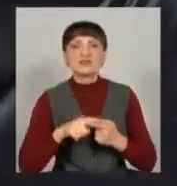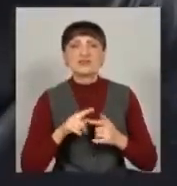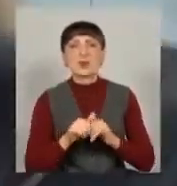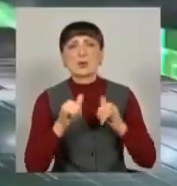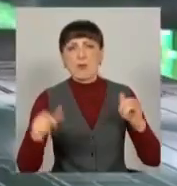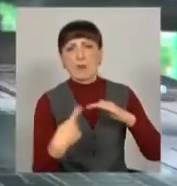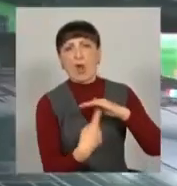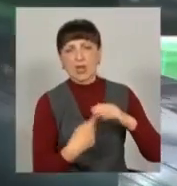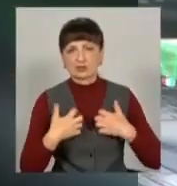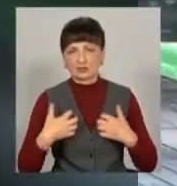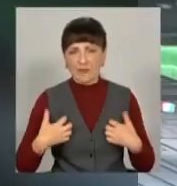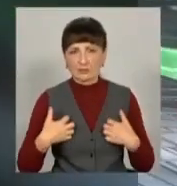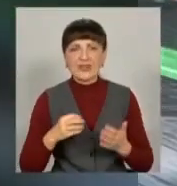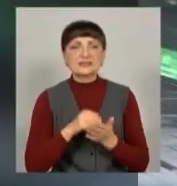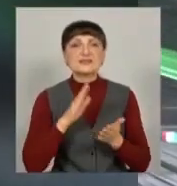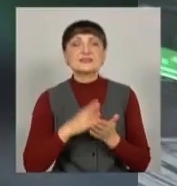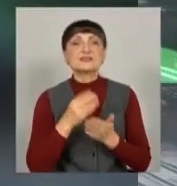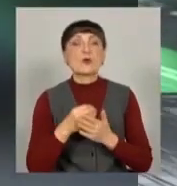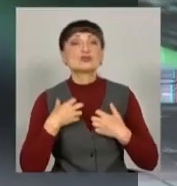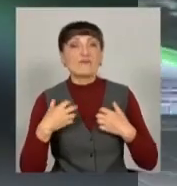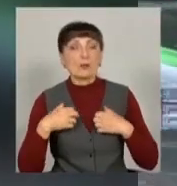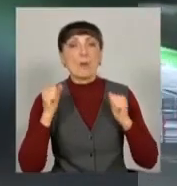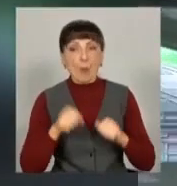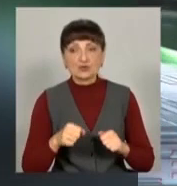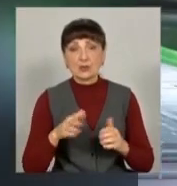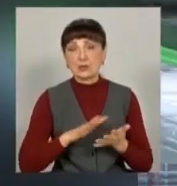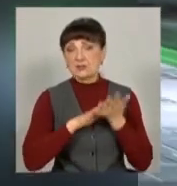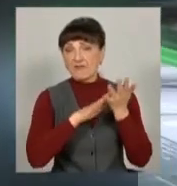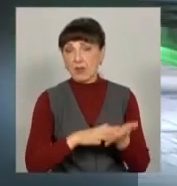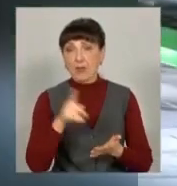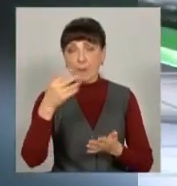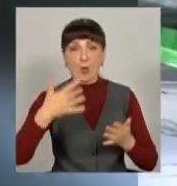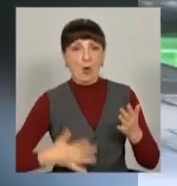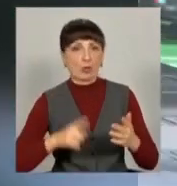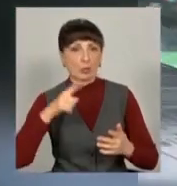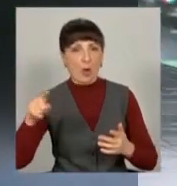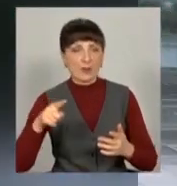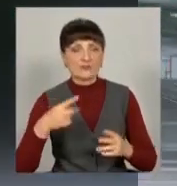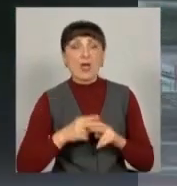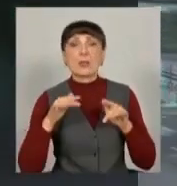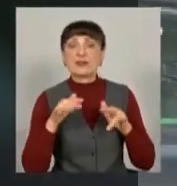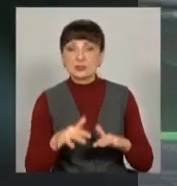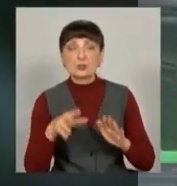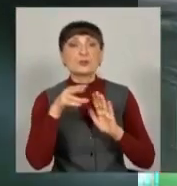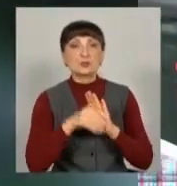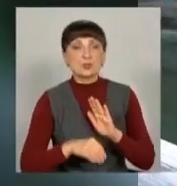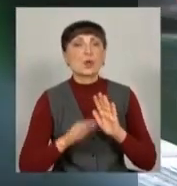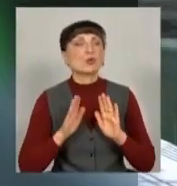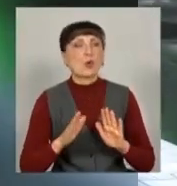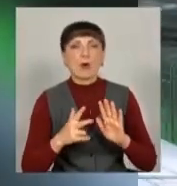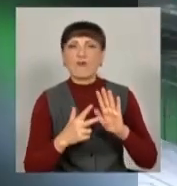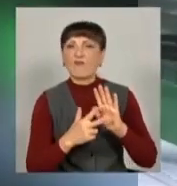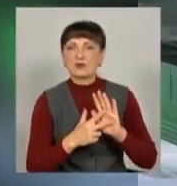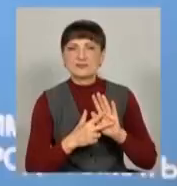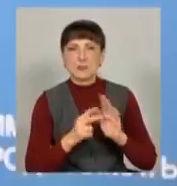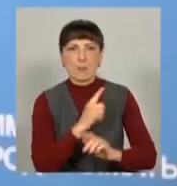численности бродячих животных. Зарегистрировать своего питомца можно, подав заявку по указанным номерам. К слову, данная процедура предусмотрена лишь в 8